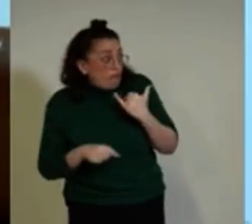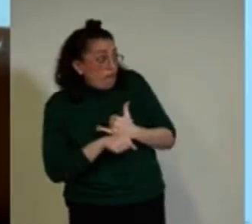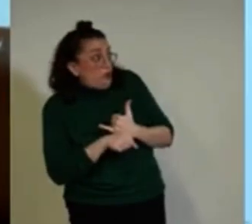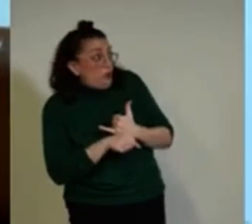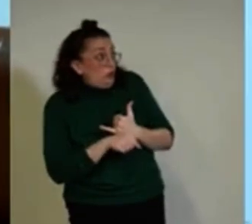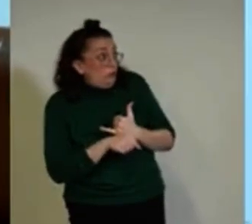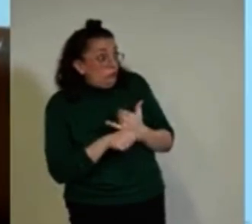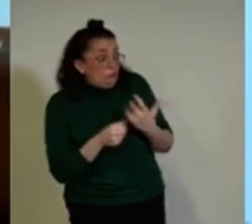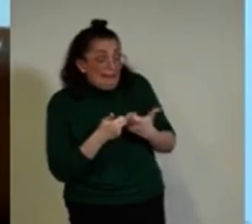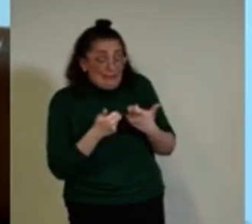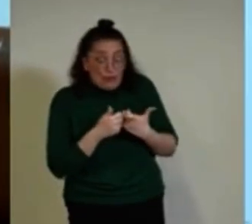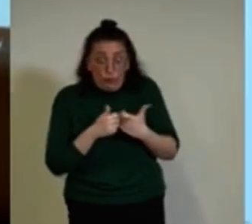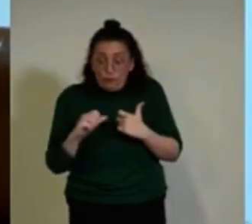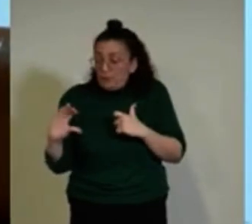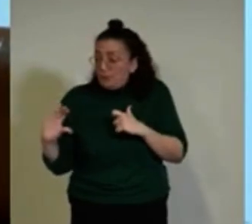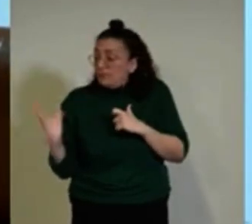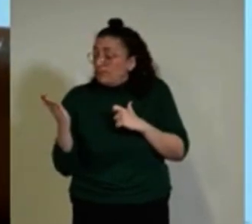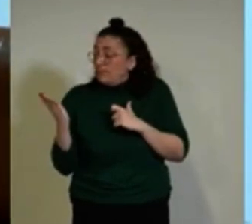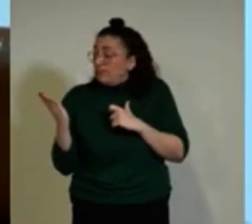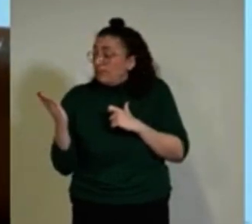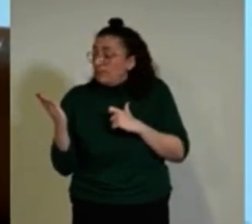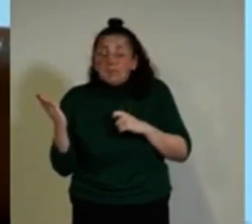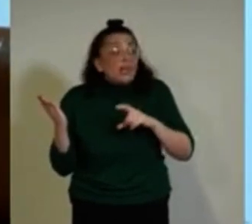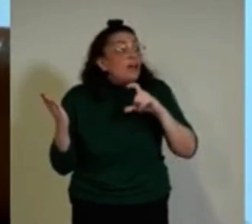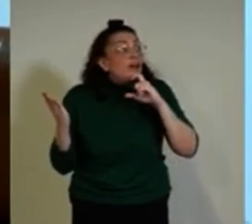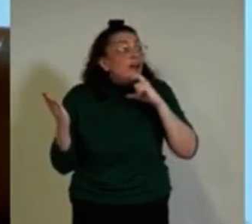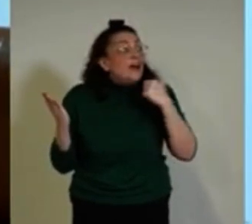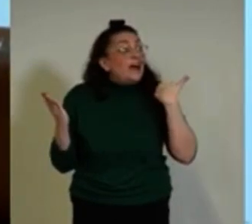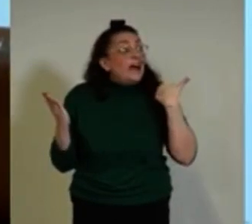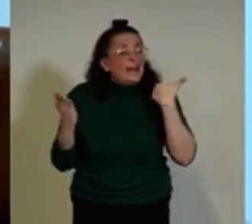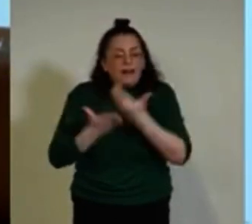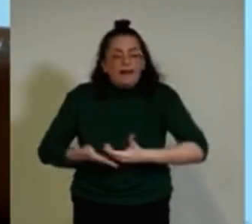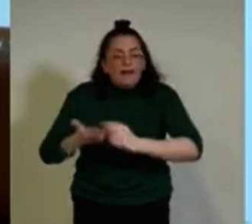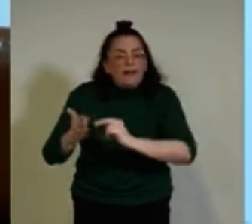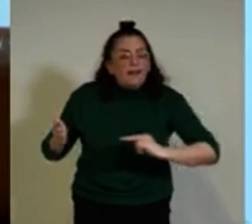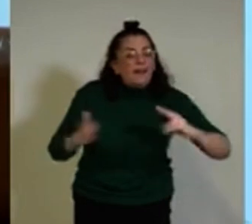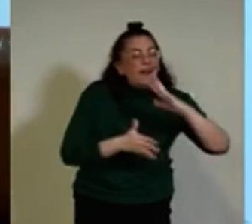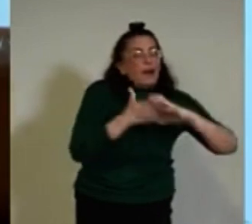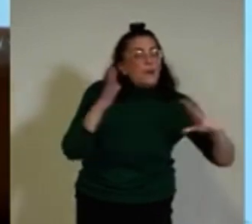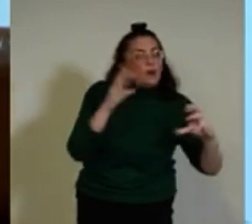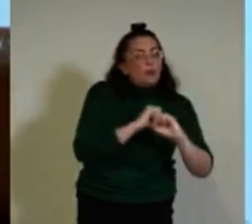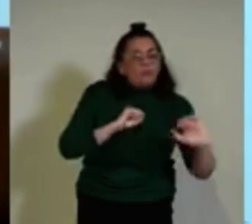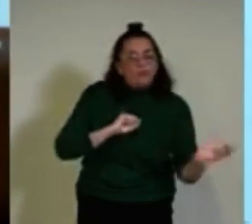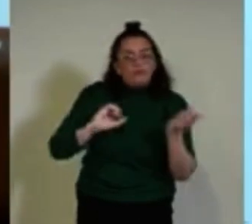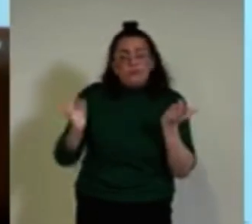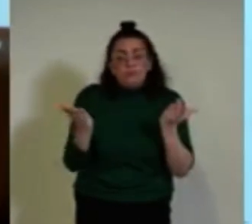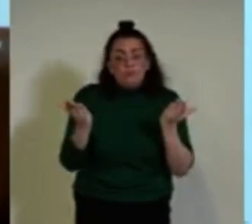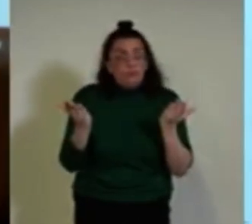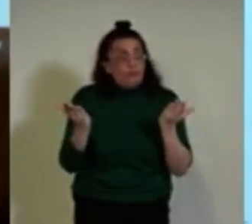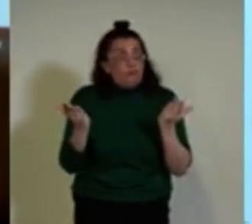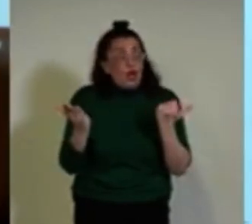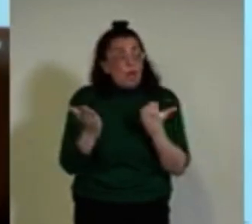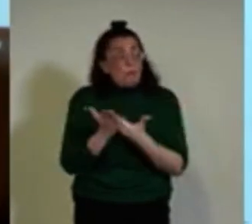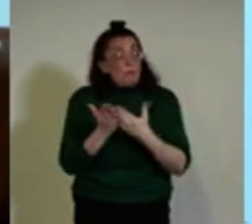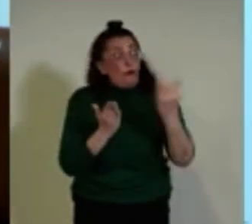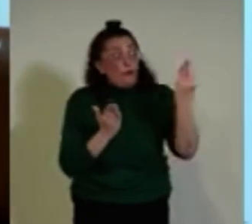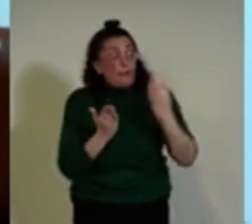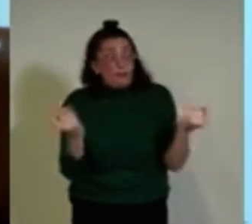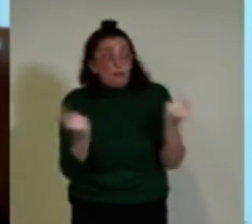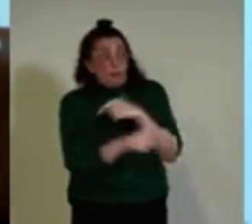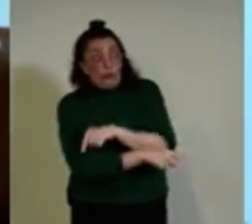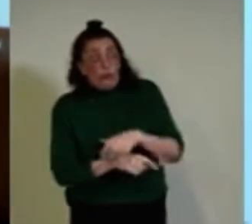nous présenter, ainsi que l'audit, le prouve. Par trois arguments. Premièrement, vous nous prouvez ici, et on n'en doutait pas,